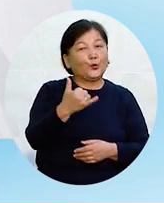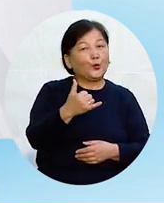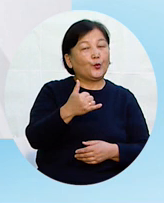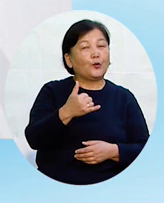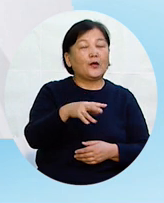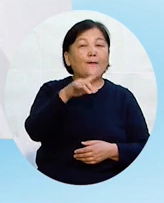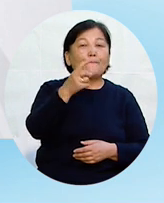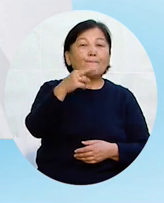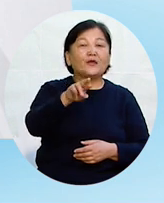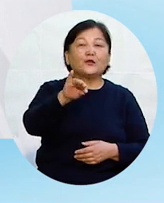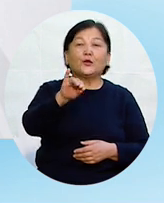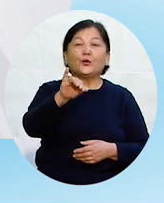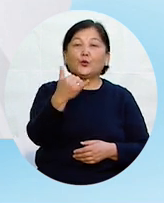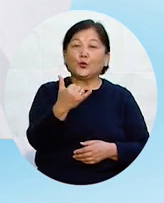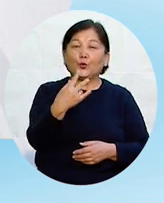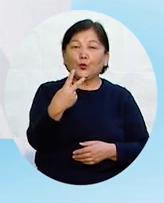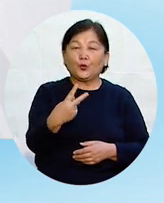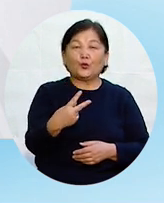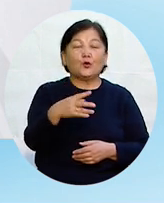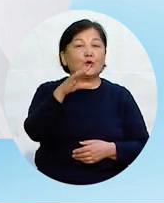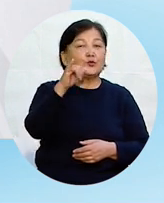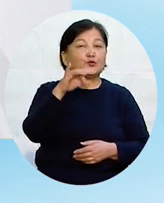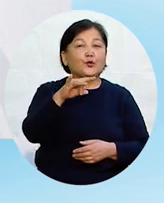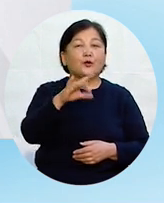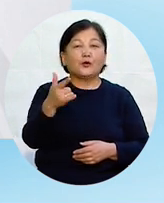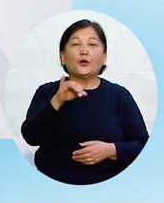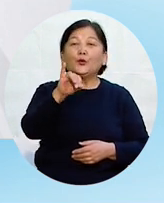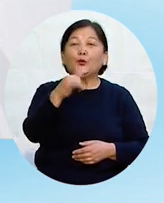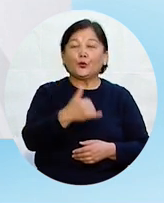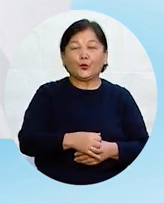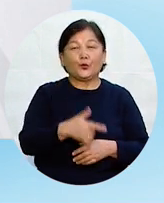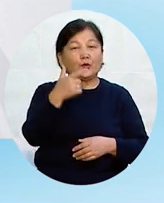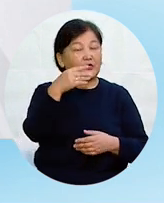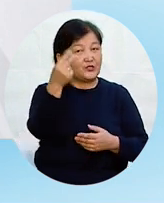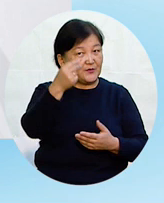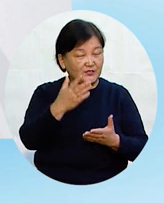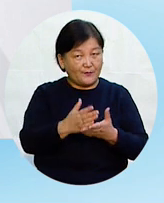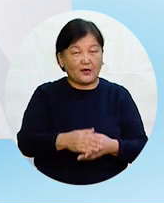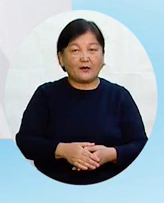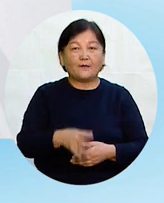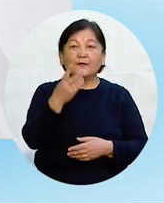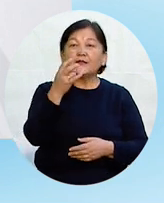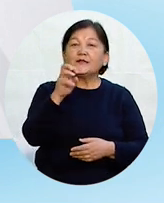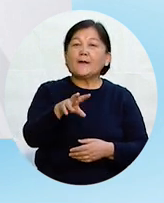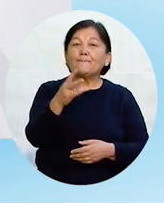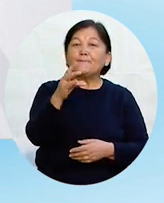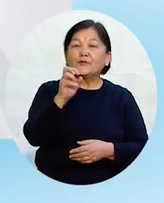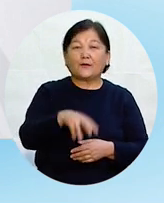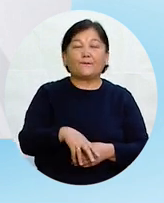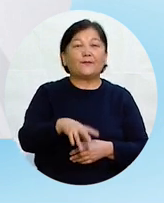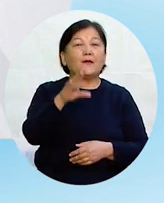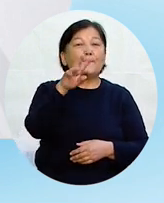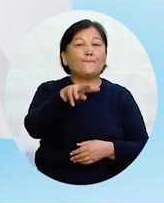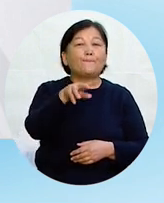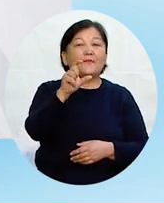юу, мэд юу, сур юу, сур юу. За дараагийн хэлбэр нь нам нэм. Мэдэ